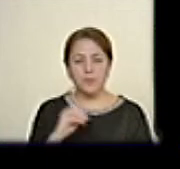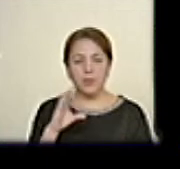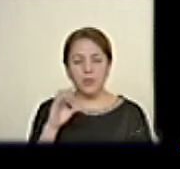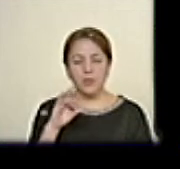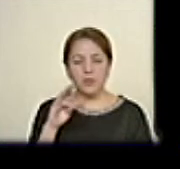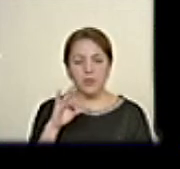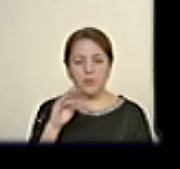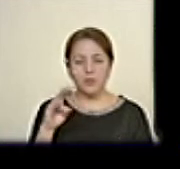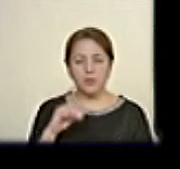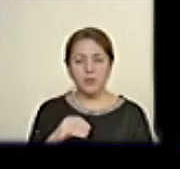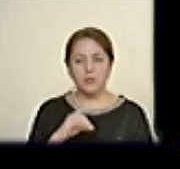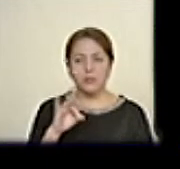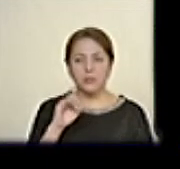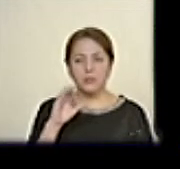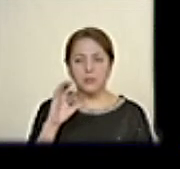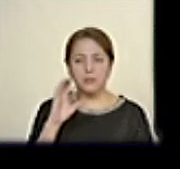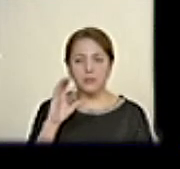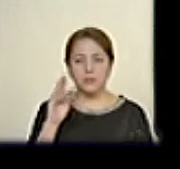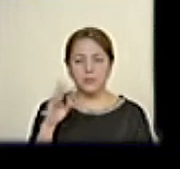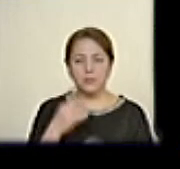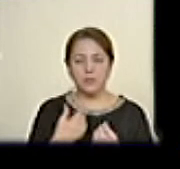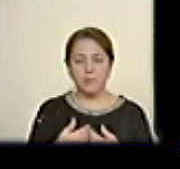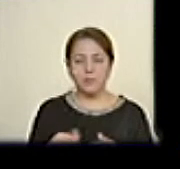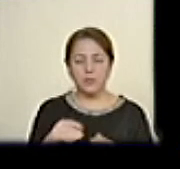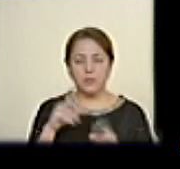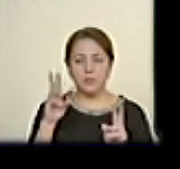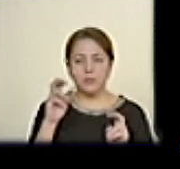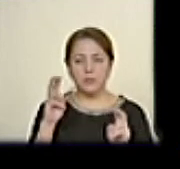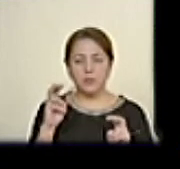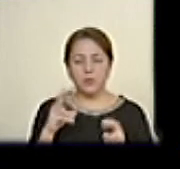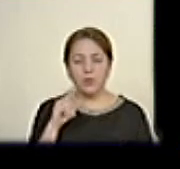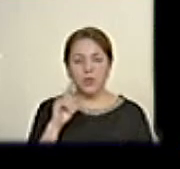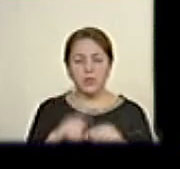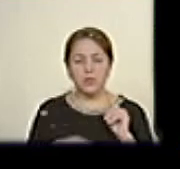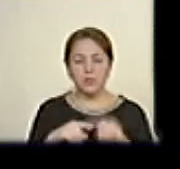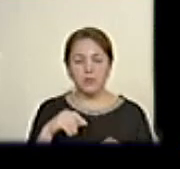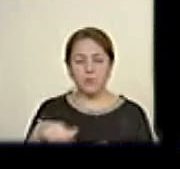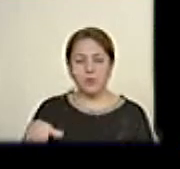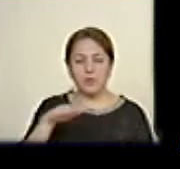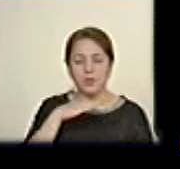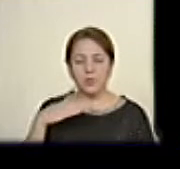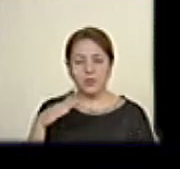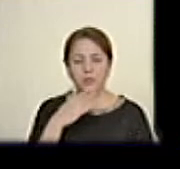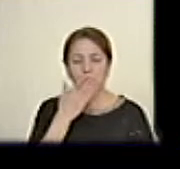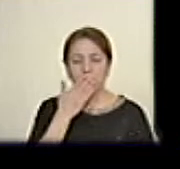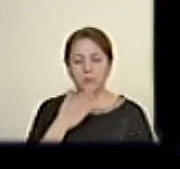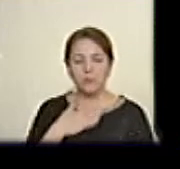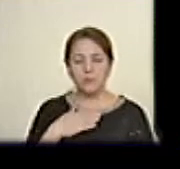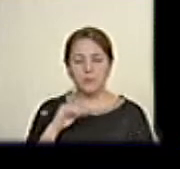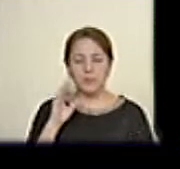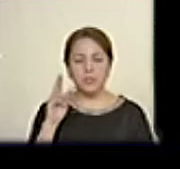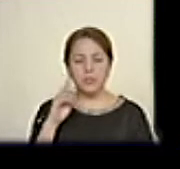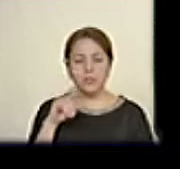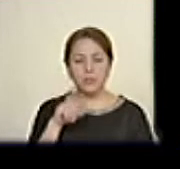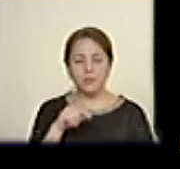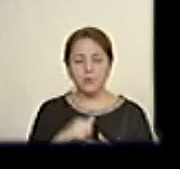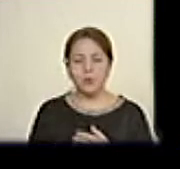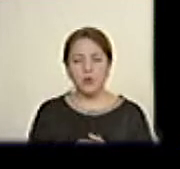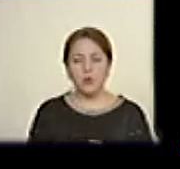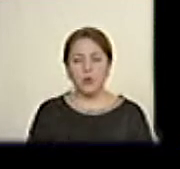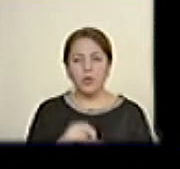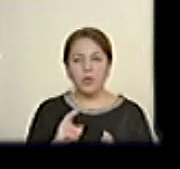Есенин раскрывает тему красоту родного края, беззаветной любви к нему. Так как